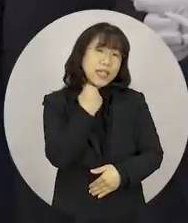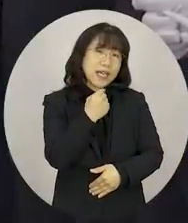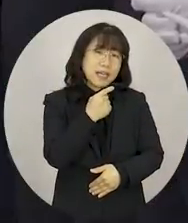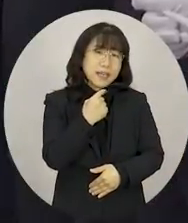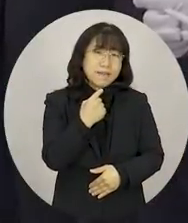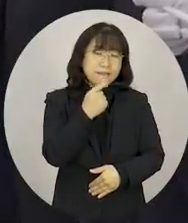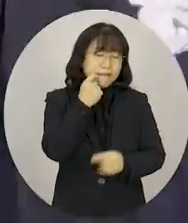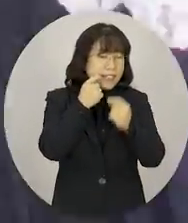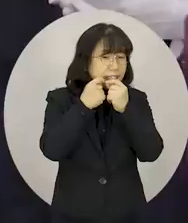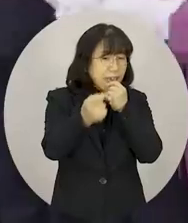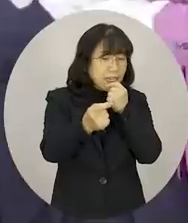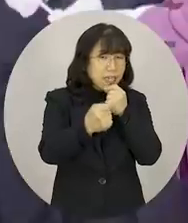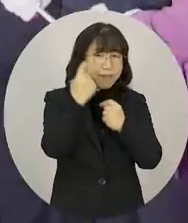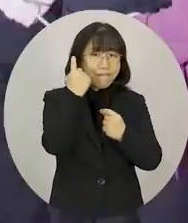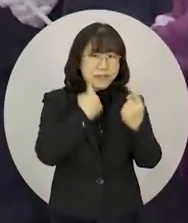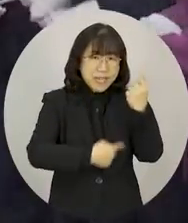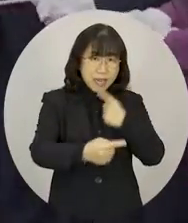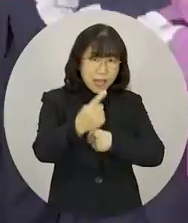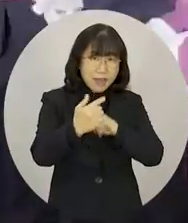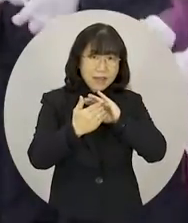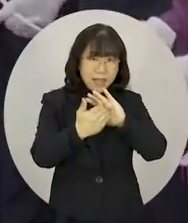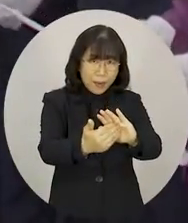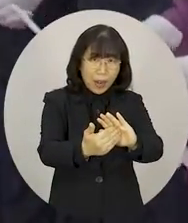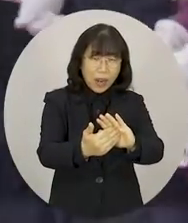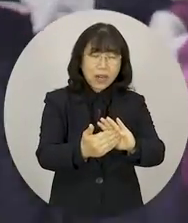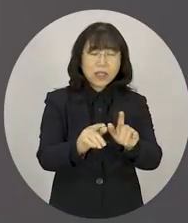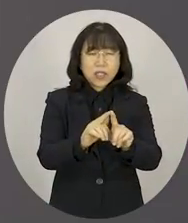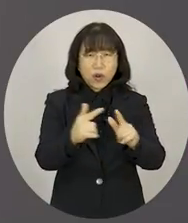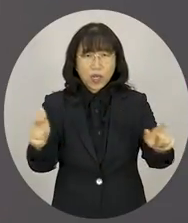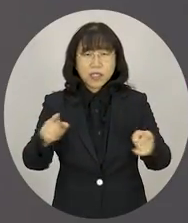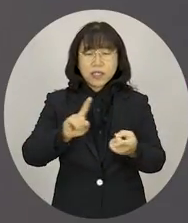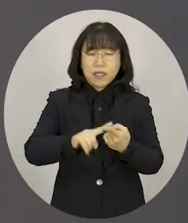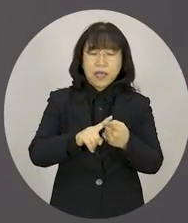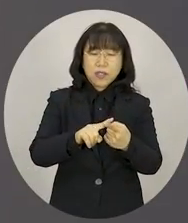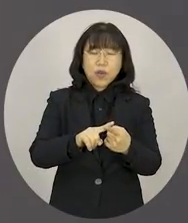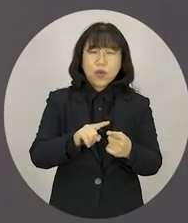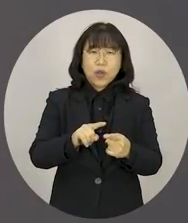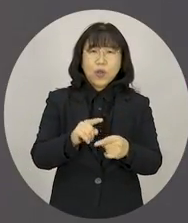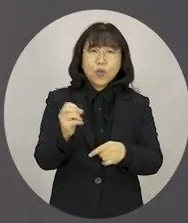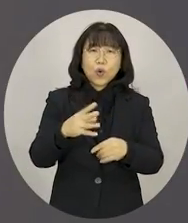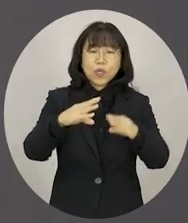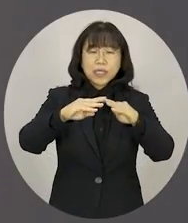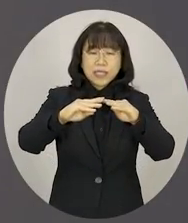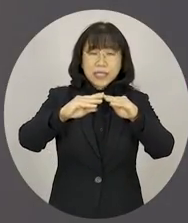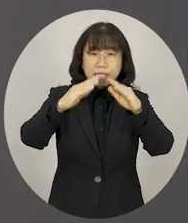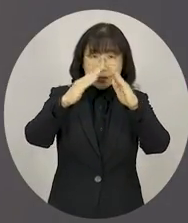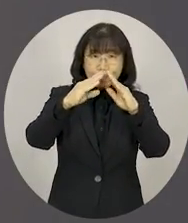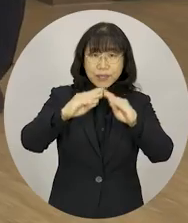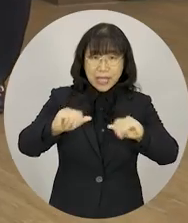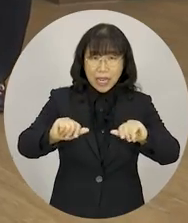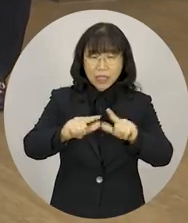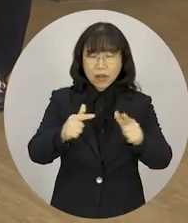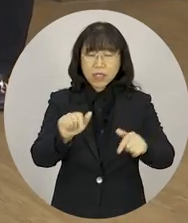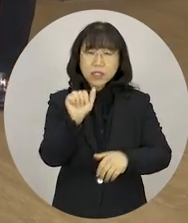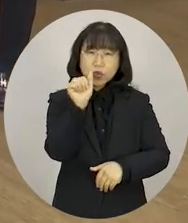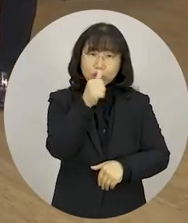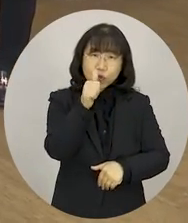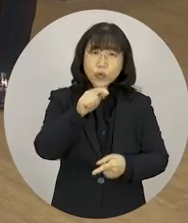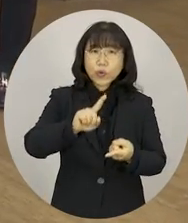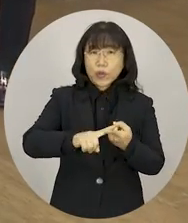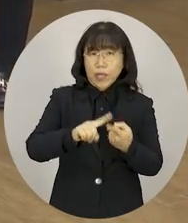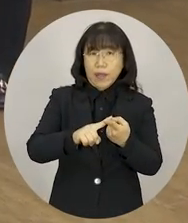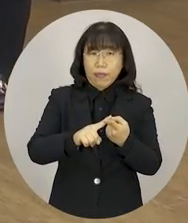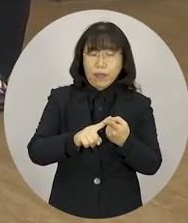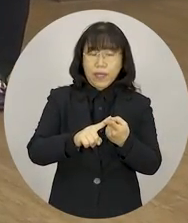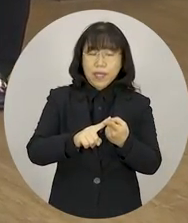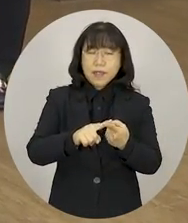사기 피해 예방을 위한 적극적인 대응과 부동산 중개사무소와 함께하는 중개문화혁신을 통해 부동산 관리